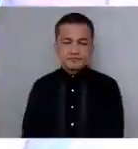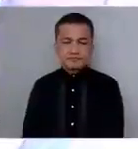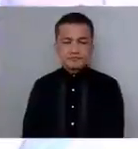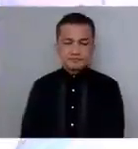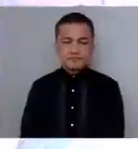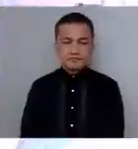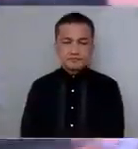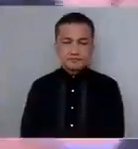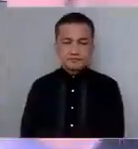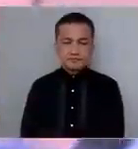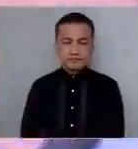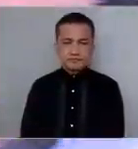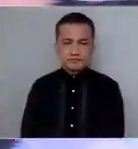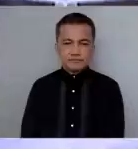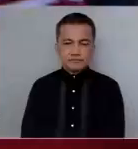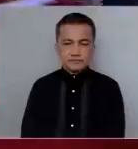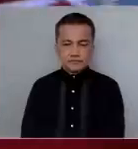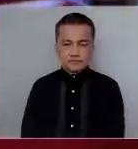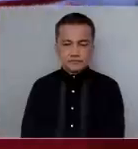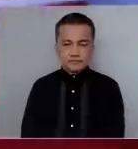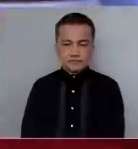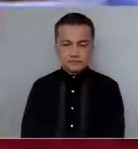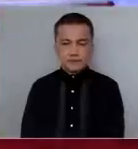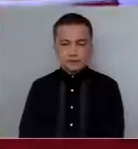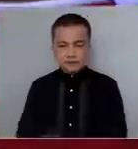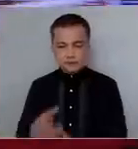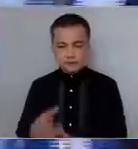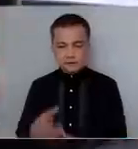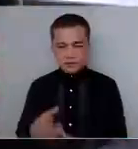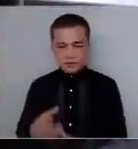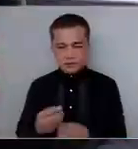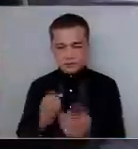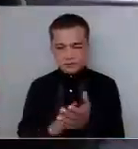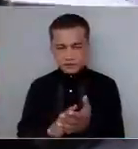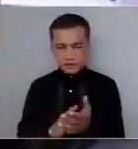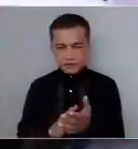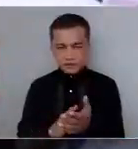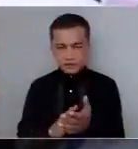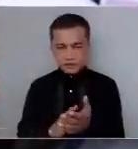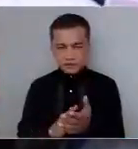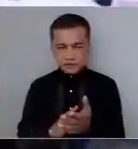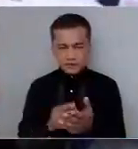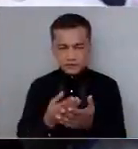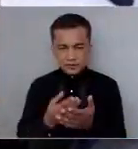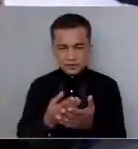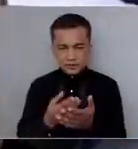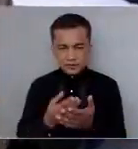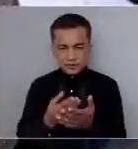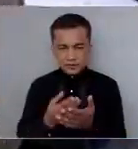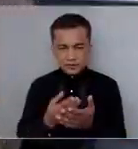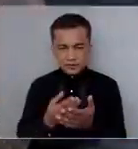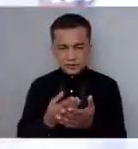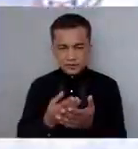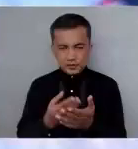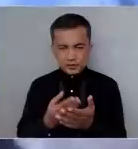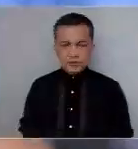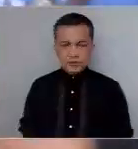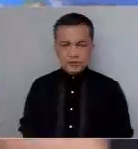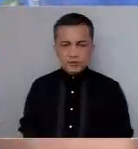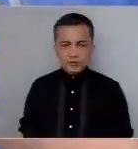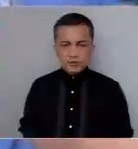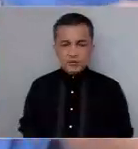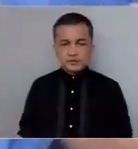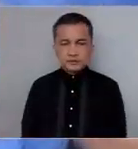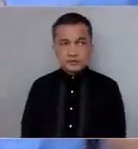school supplies, isa pang pinaglalaanan ng budget ay ang school uniform. At kapag balik eskwela, dito sa patahian